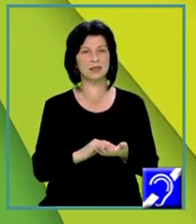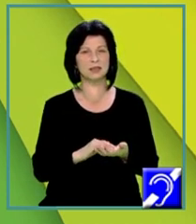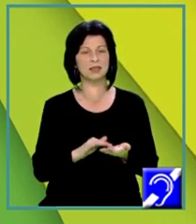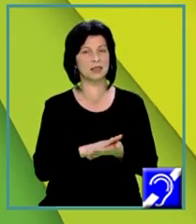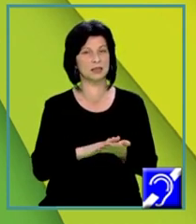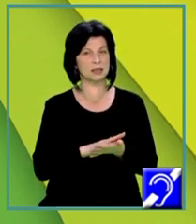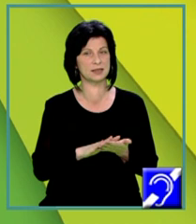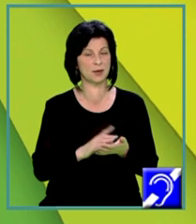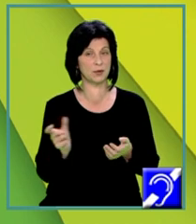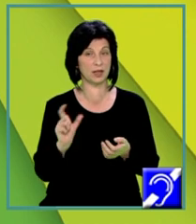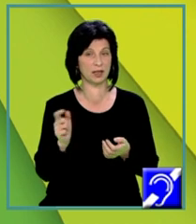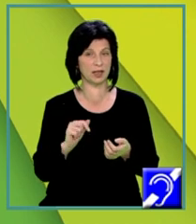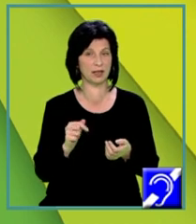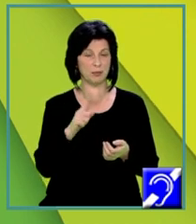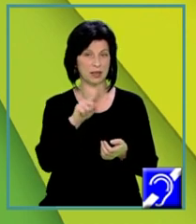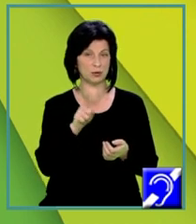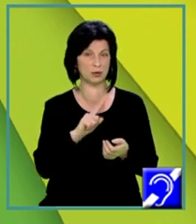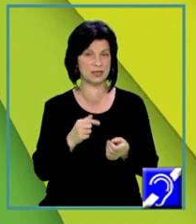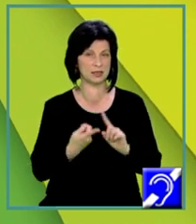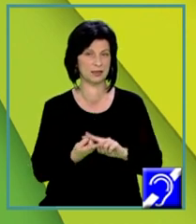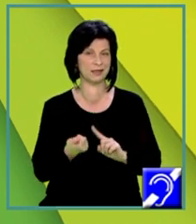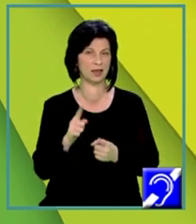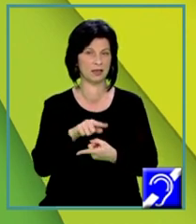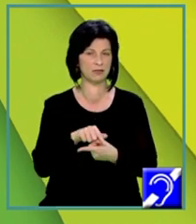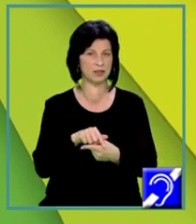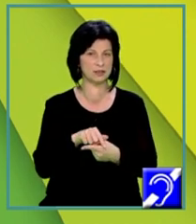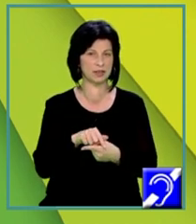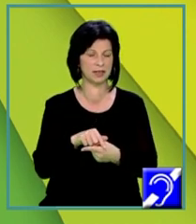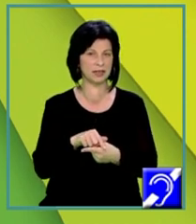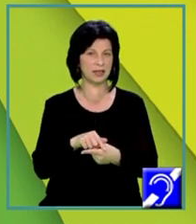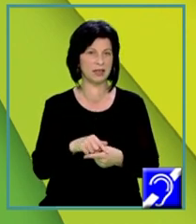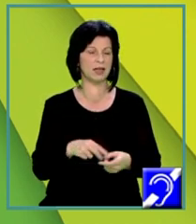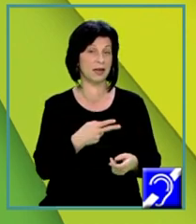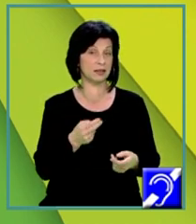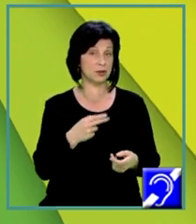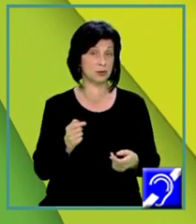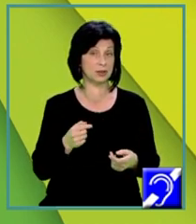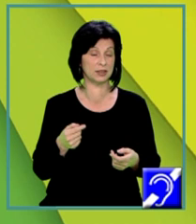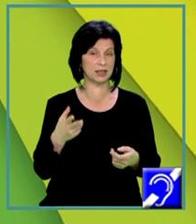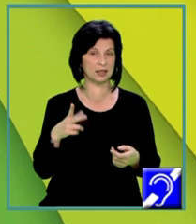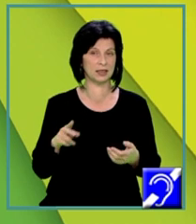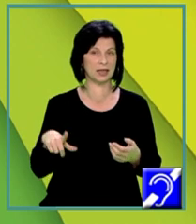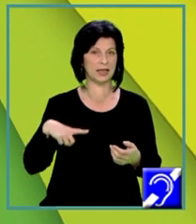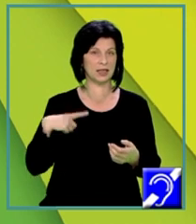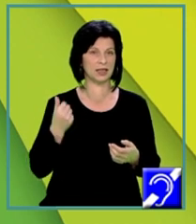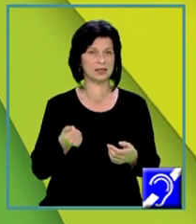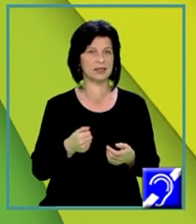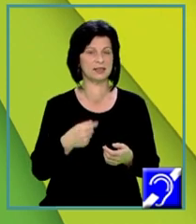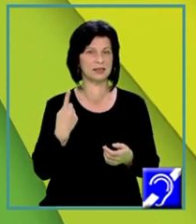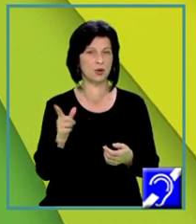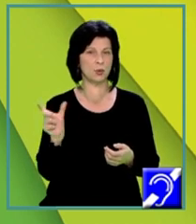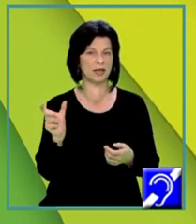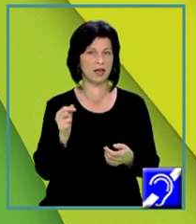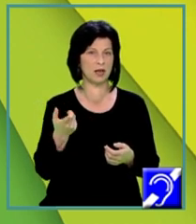inversabil Deci Cu siguranță se dar există un element al Na asta e încrezător teșite urgent valorează un dolar